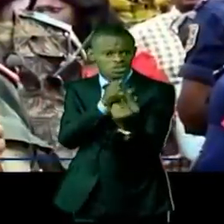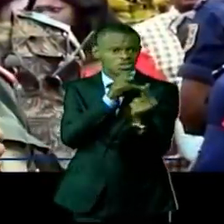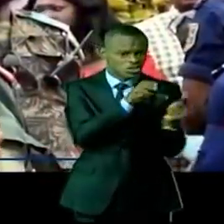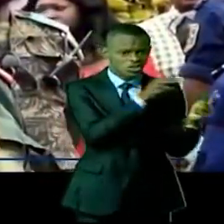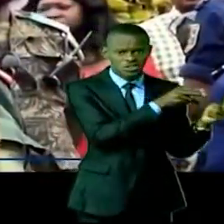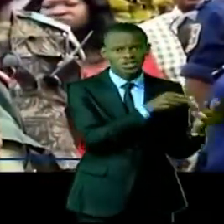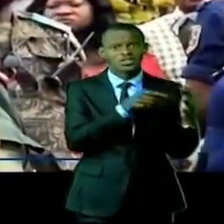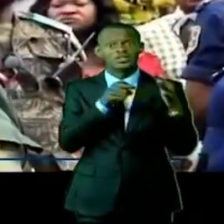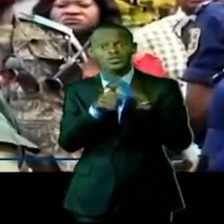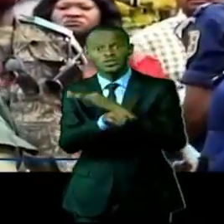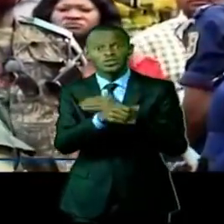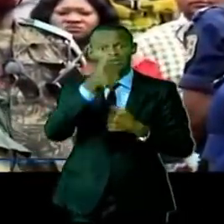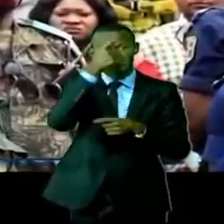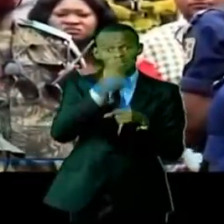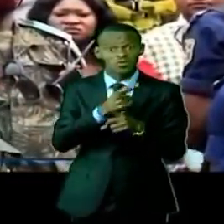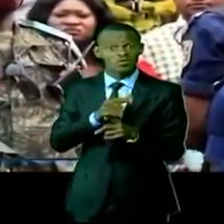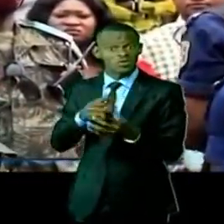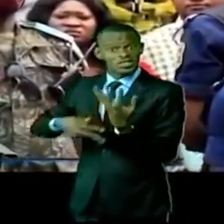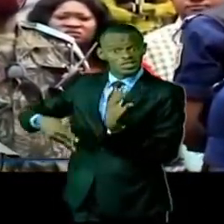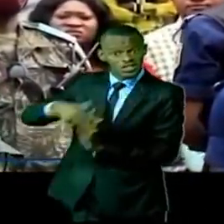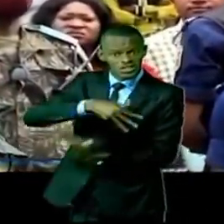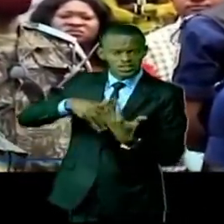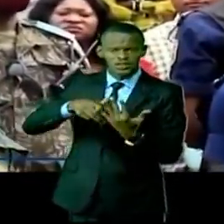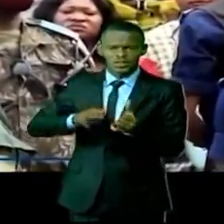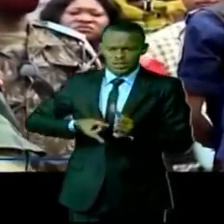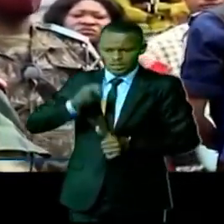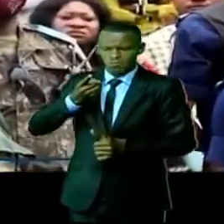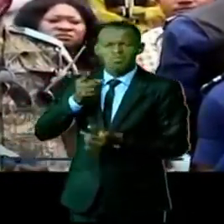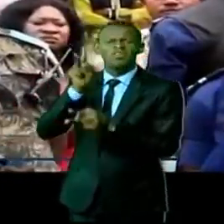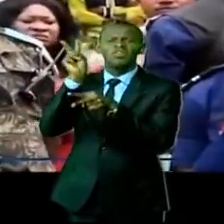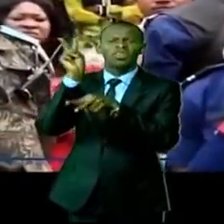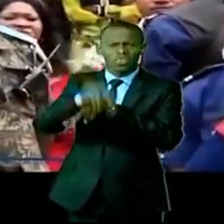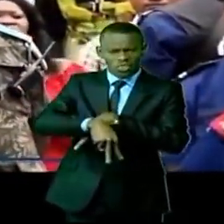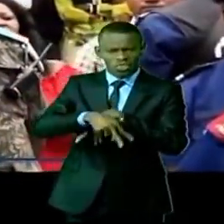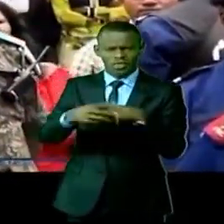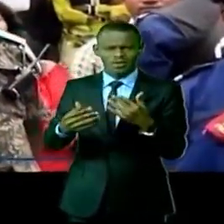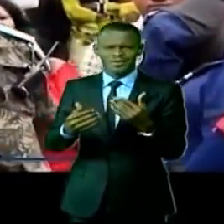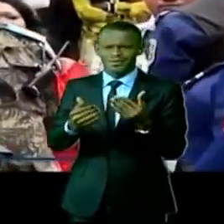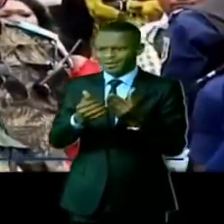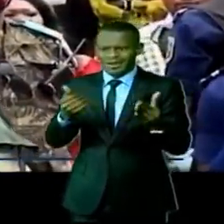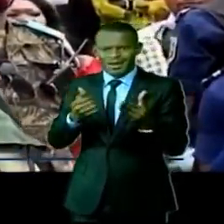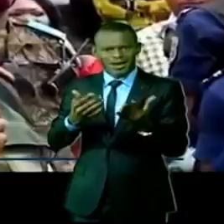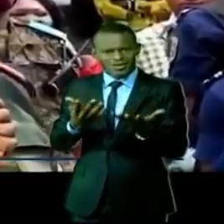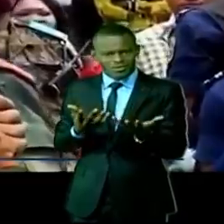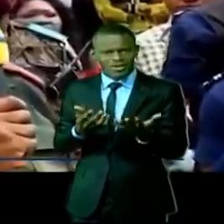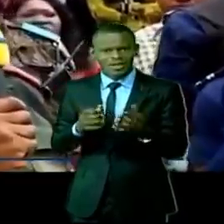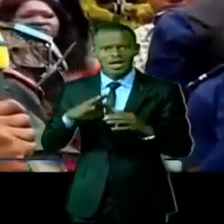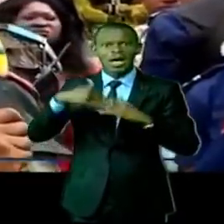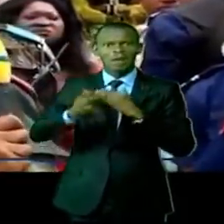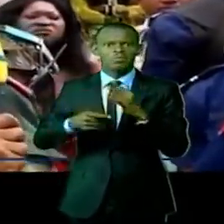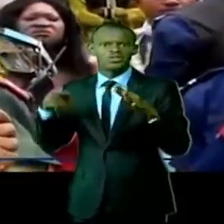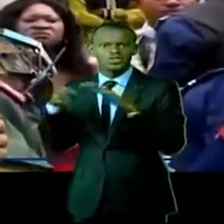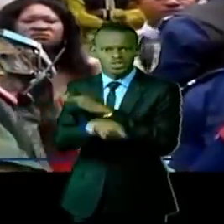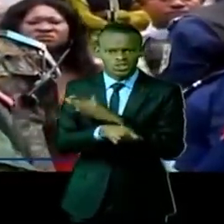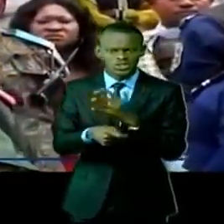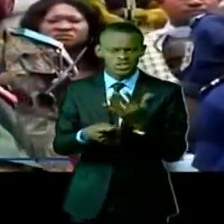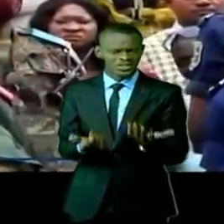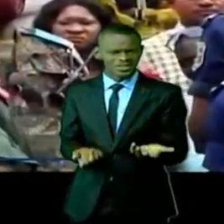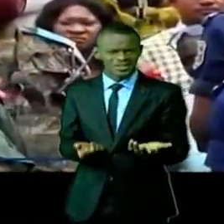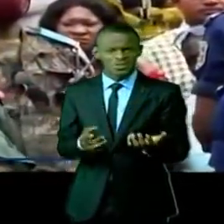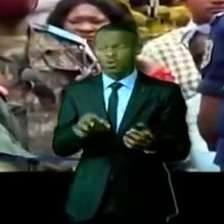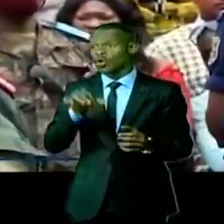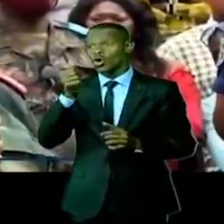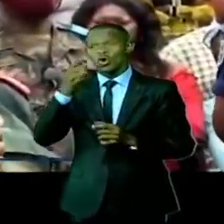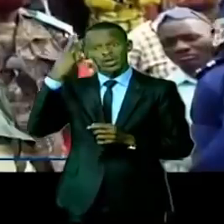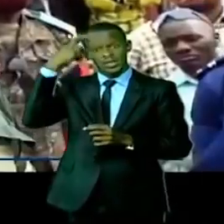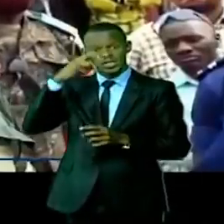Et quand ils ne peuvent pas y arriver seuls, voilà, il y a ces gens-là, il y a d'autres maïmaï qui quittent ailleurs pour venir